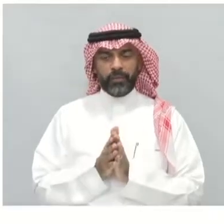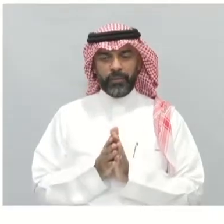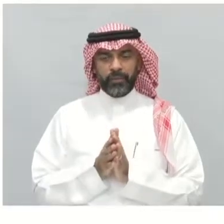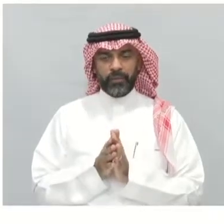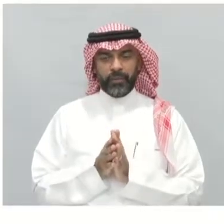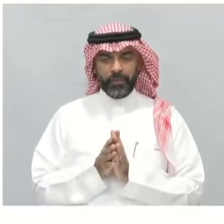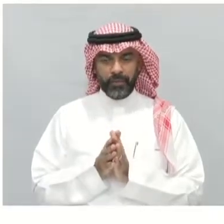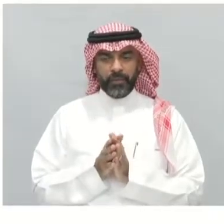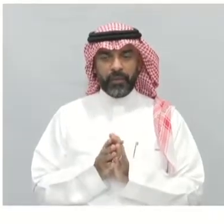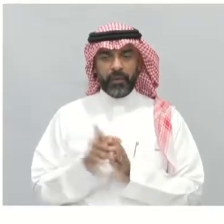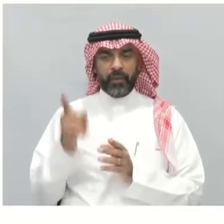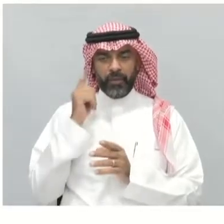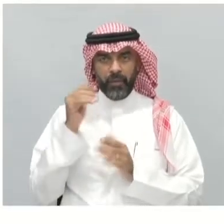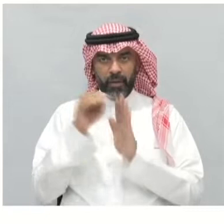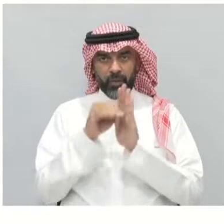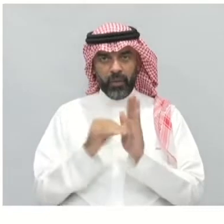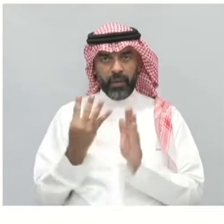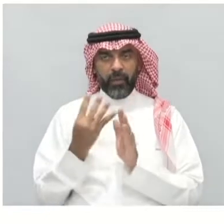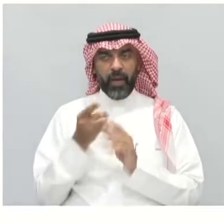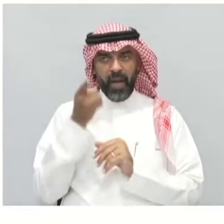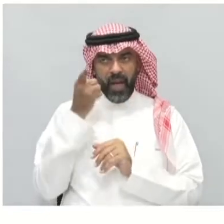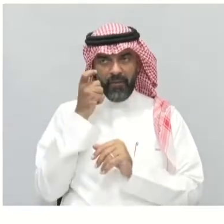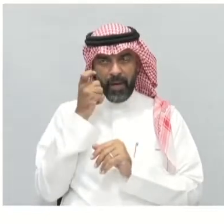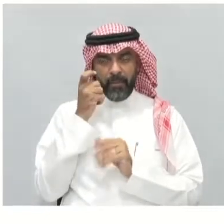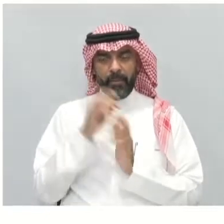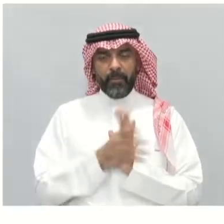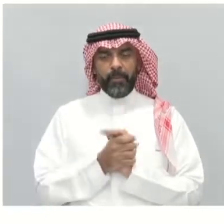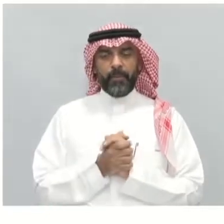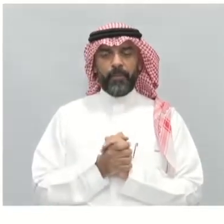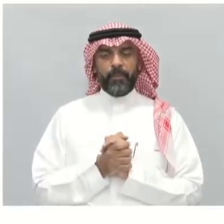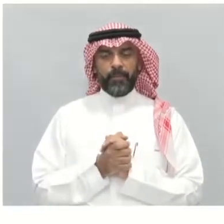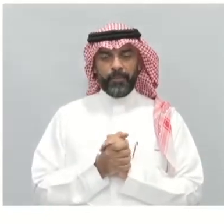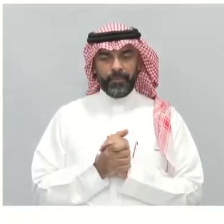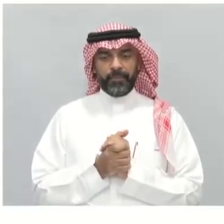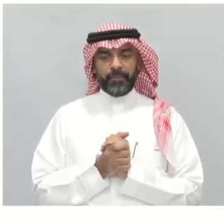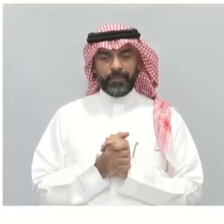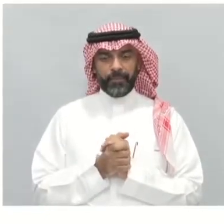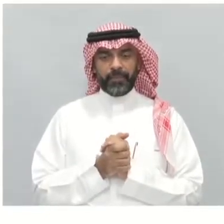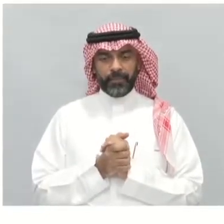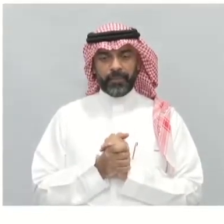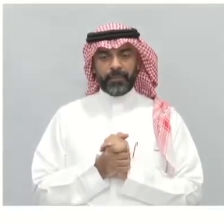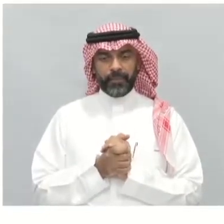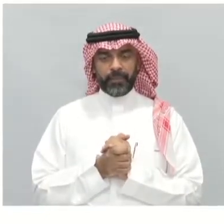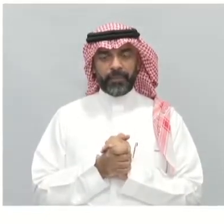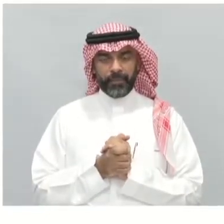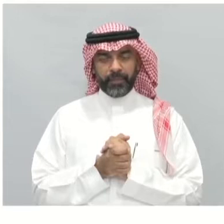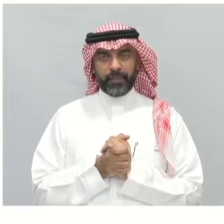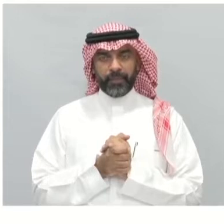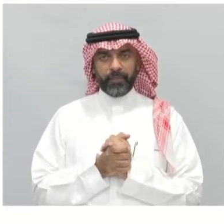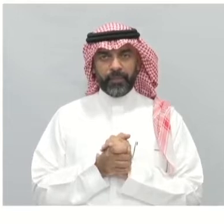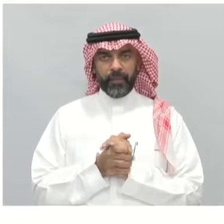هل تحقق في افهم حد المعطيات اللي احتاجها في بعض المعطيات ما احتاج اليها